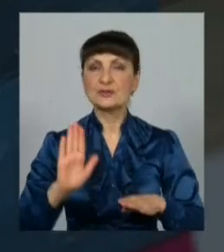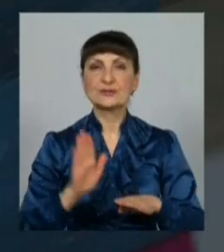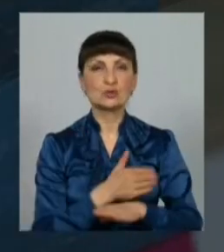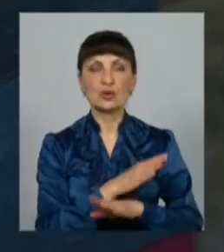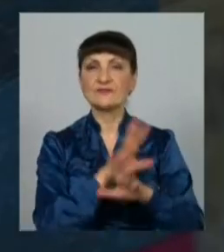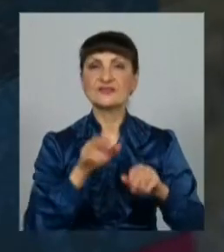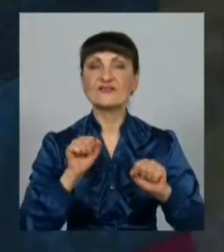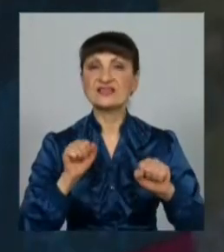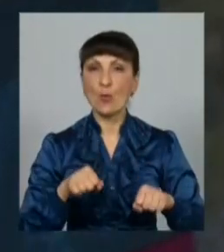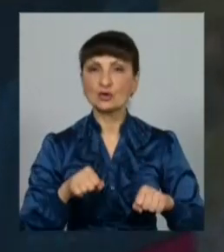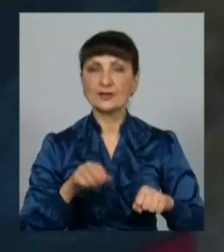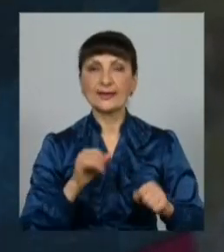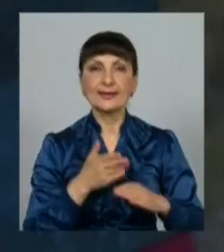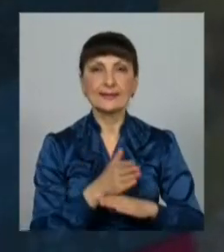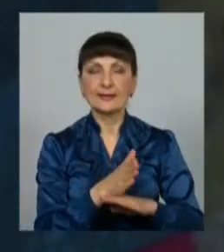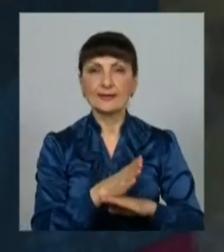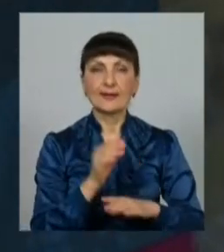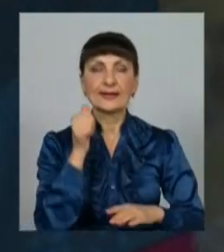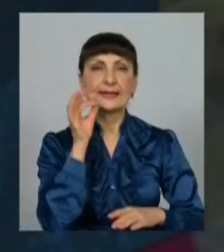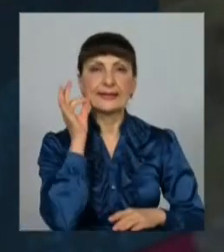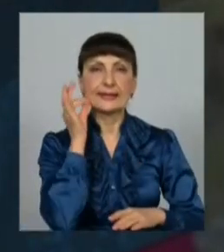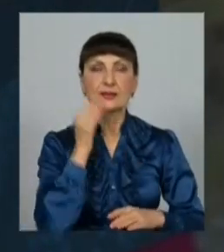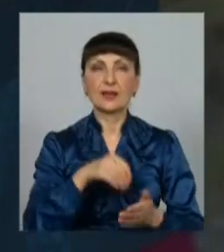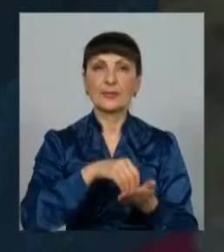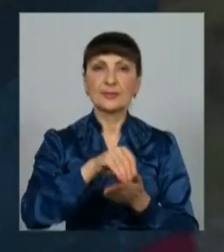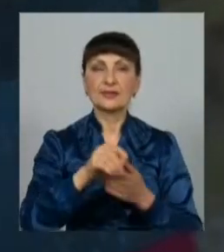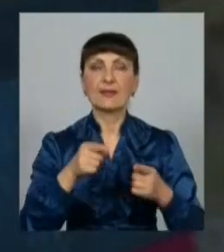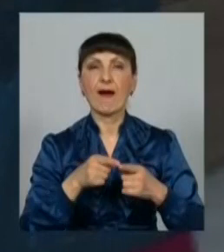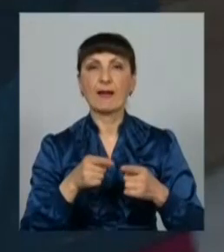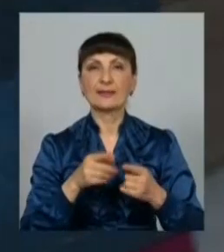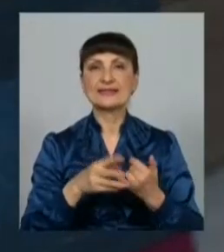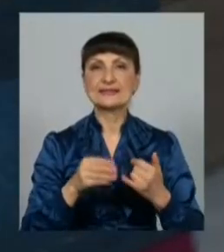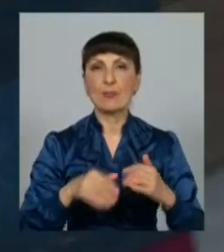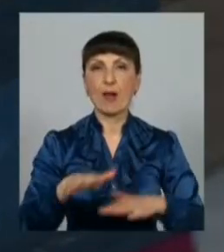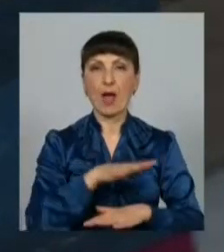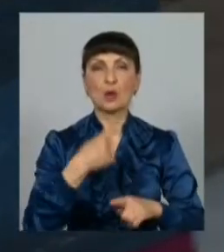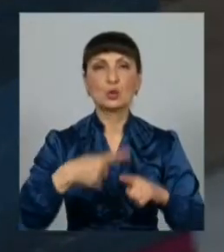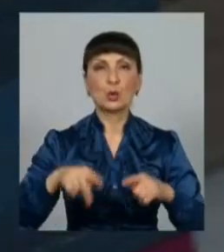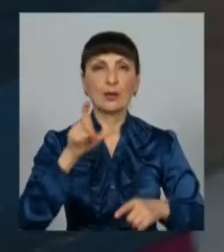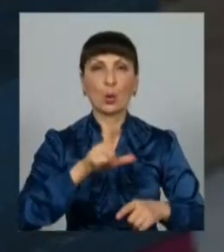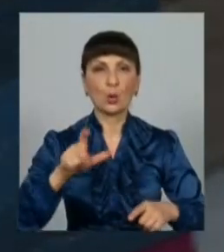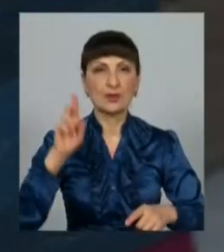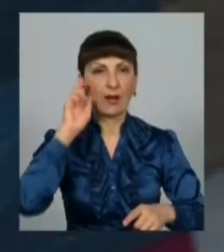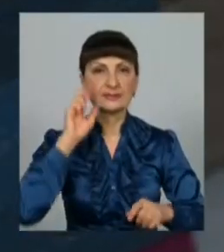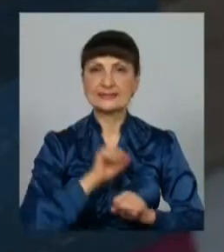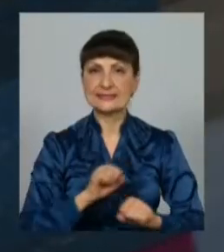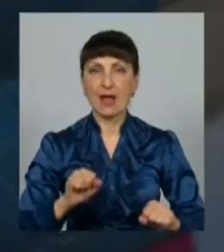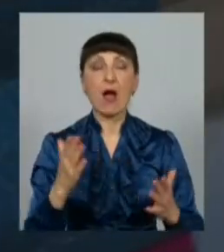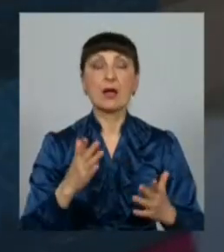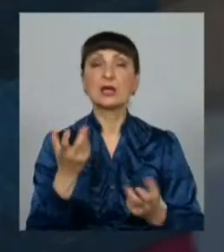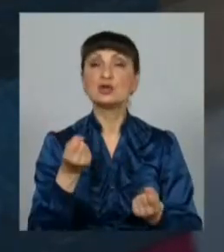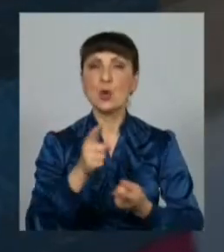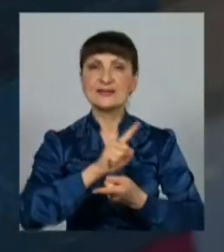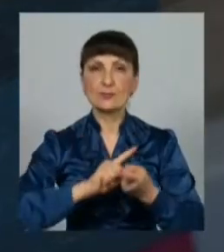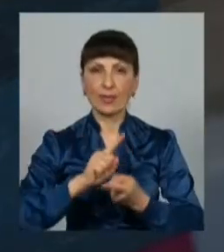все возможности и лазейки для приобретения и аренды сельхозземель гражданами других государств какие ещё изменения внесли в